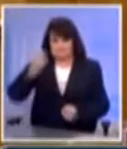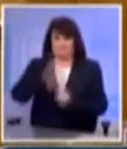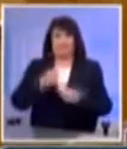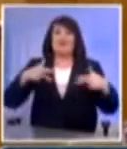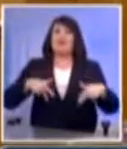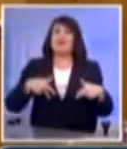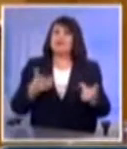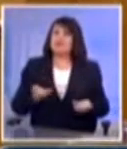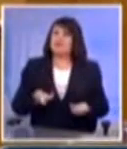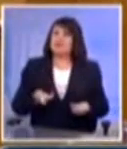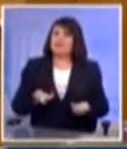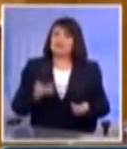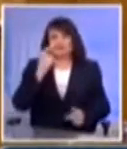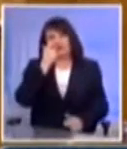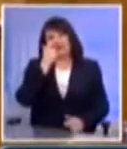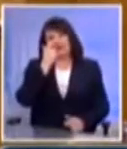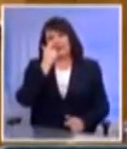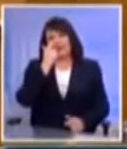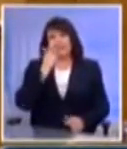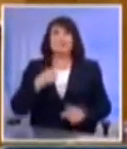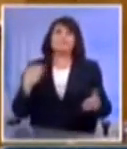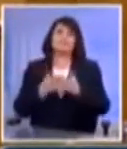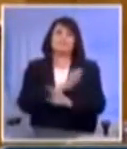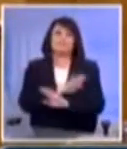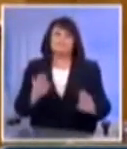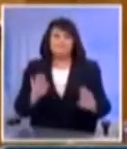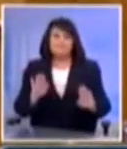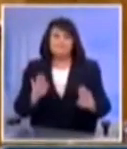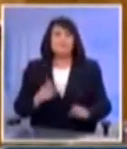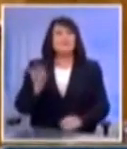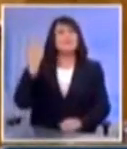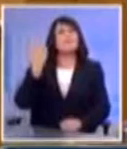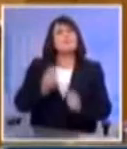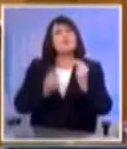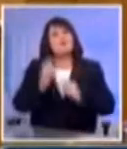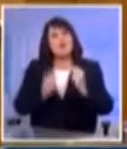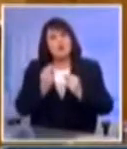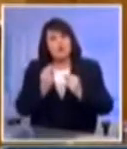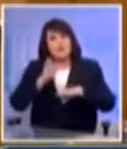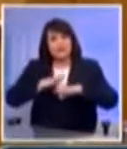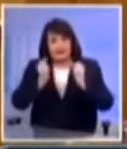κυβέρνηση για να βάλουμε οριστικό τέλος όλες τις παθογένειες που μας έφεραν ως εδώ.